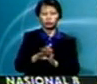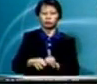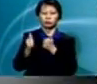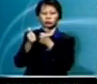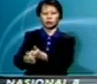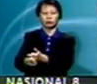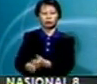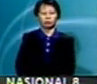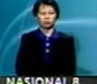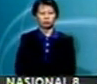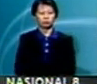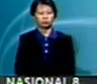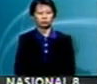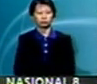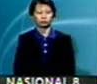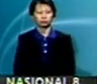dipatuhi.